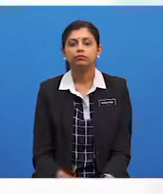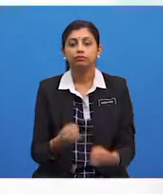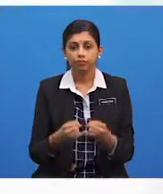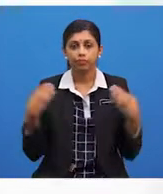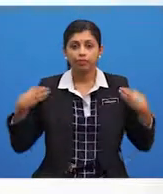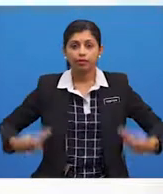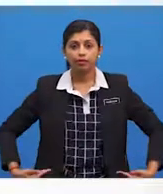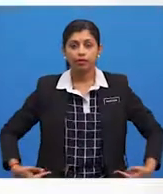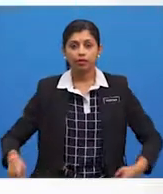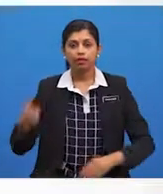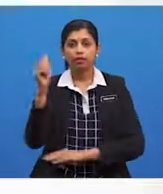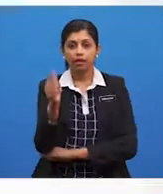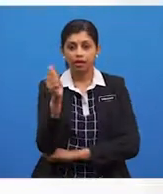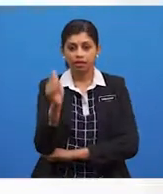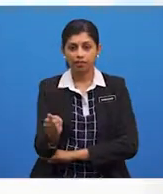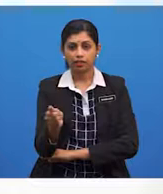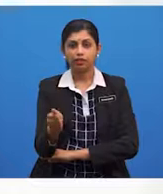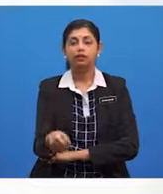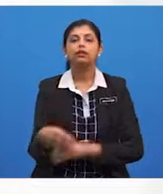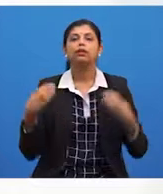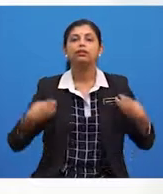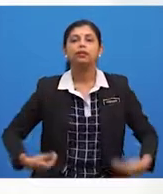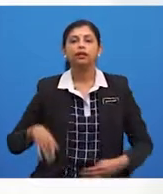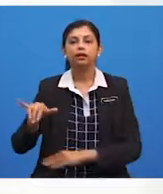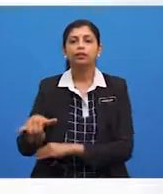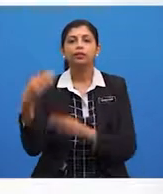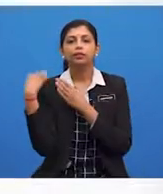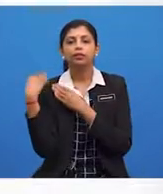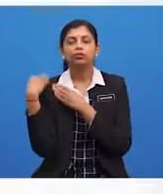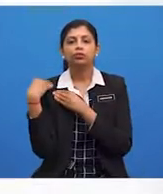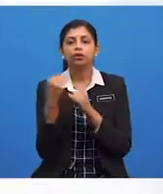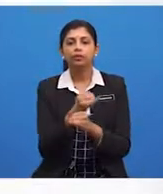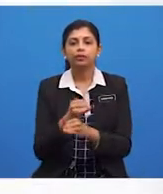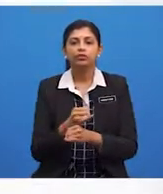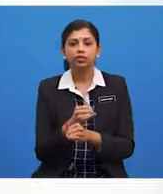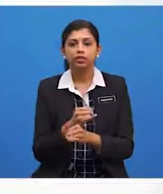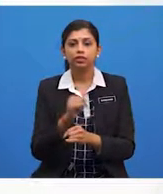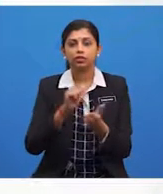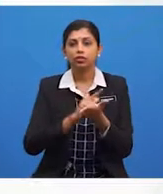kehakiman adalah badan yang bertanggungjawab menjaga keluhuran perlembagaan.